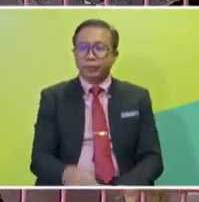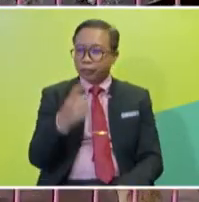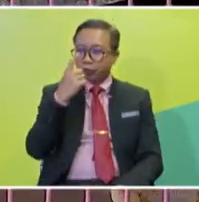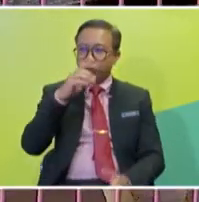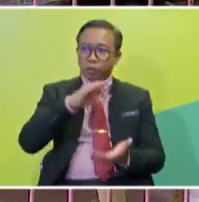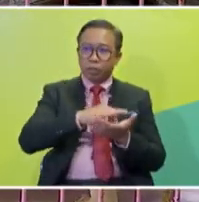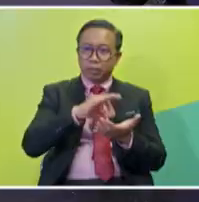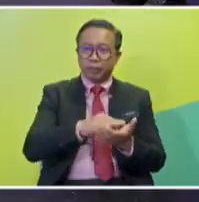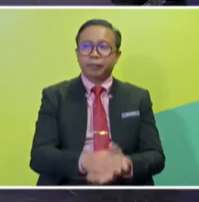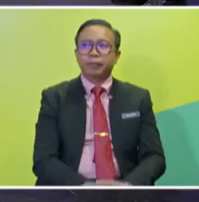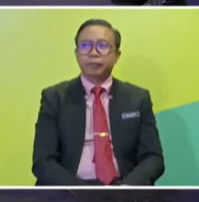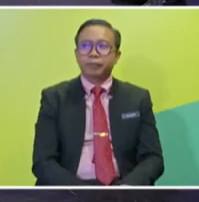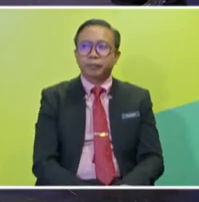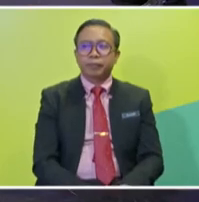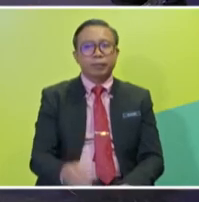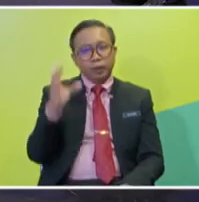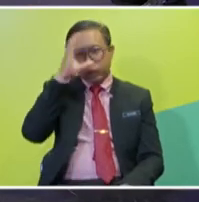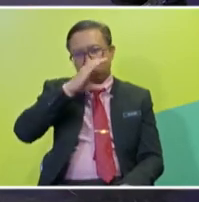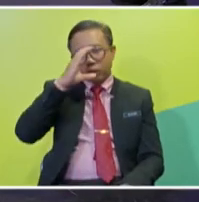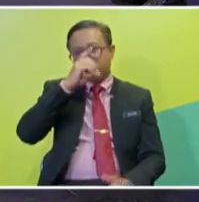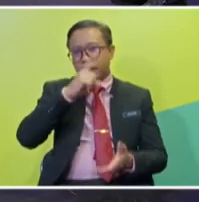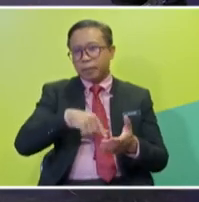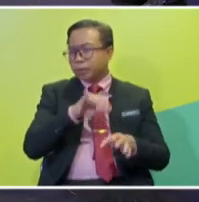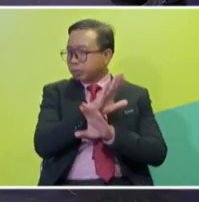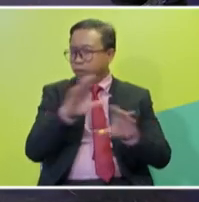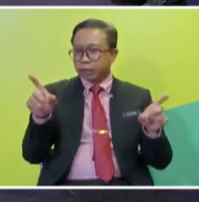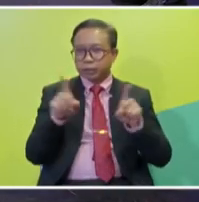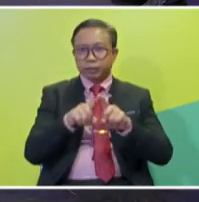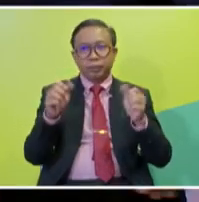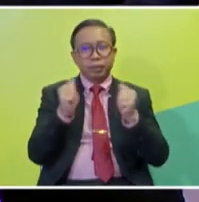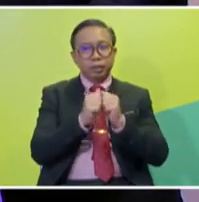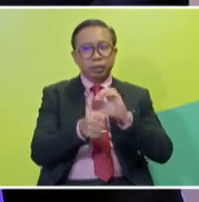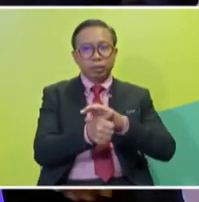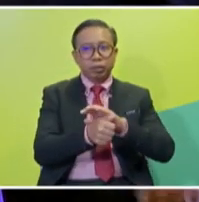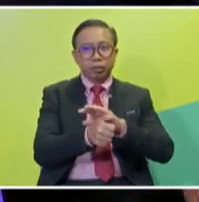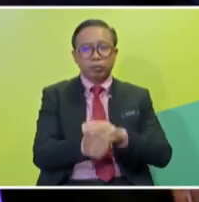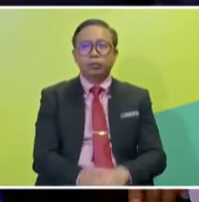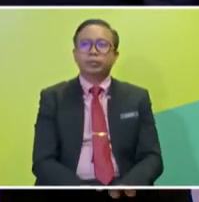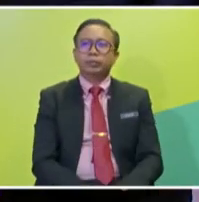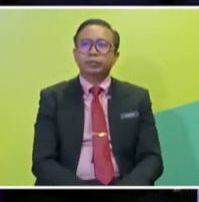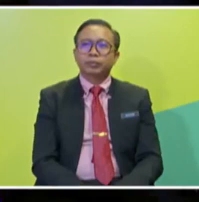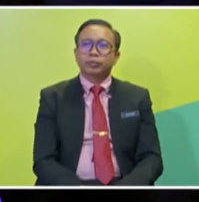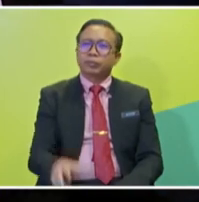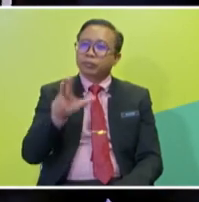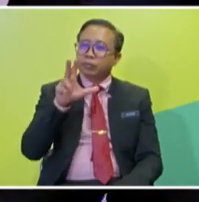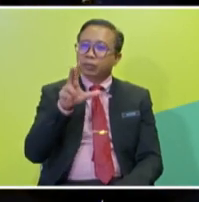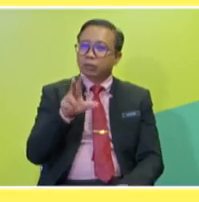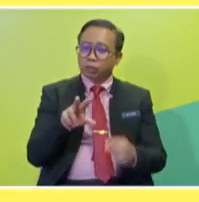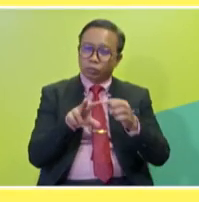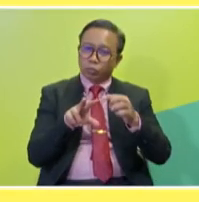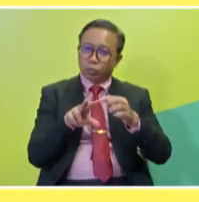Oke nanti kita akan cari apakah ciri-ciri yang tak sama dengan guru-guru untuk ciri yang ketiga ialah berkuku tajam